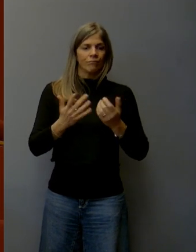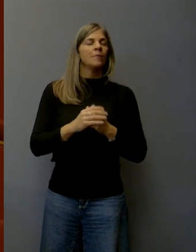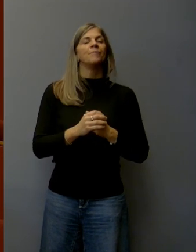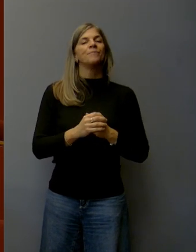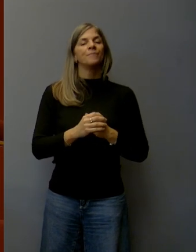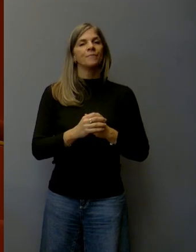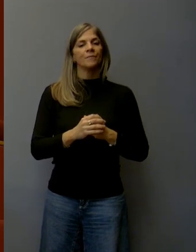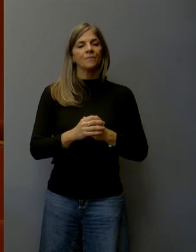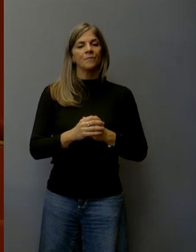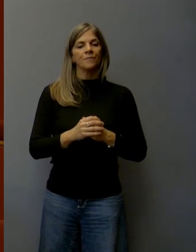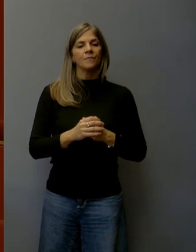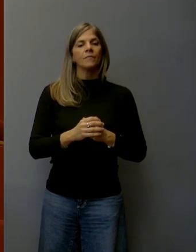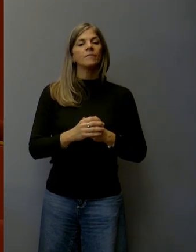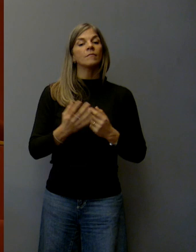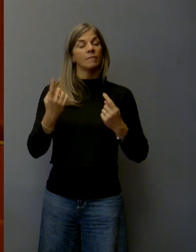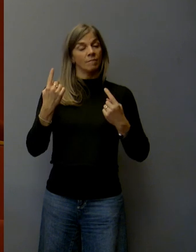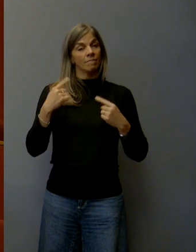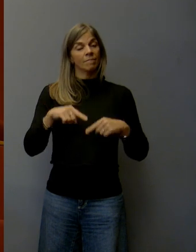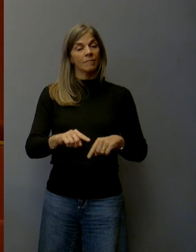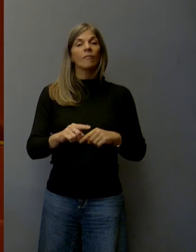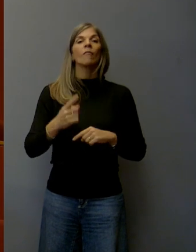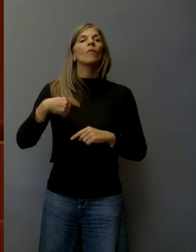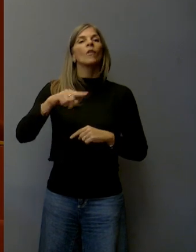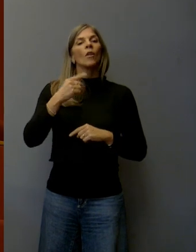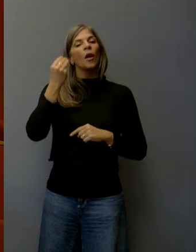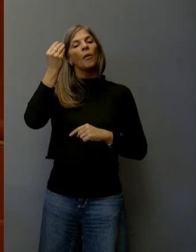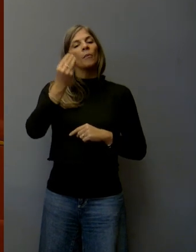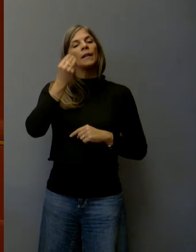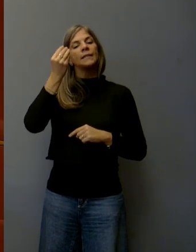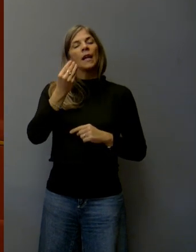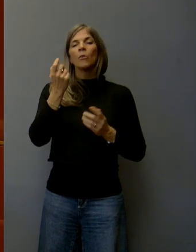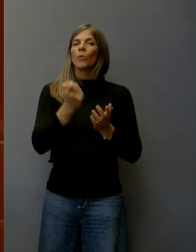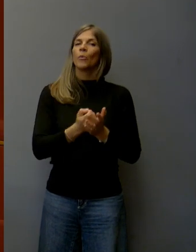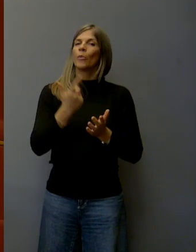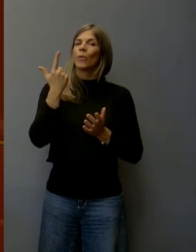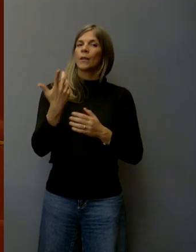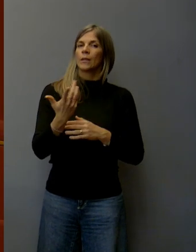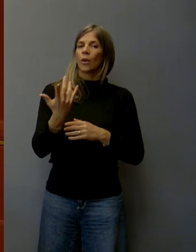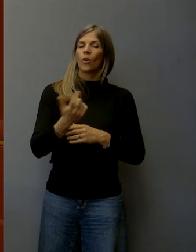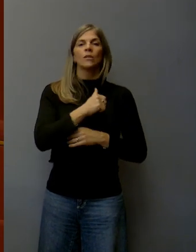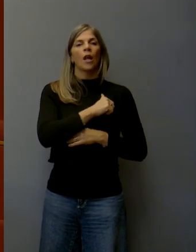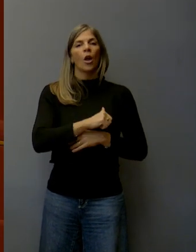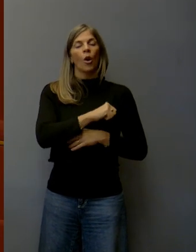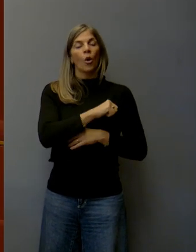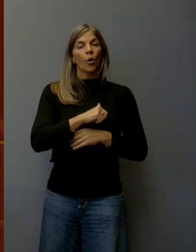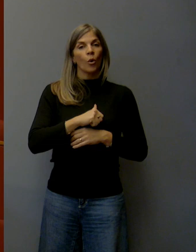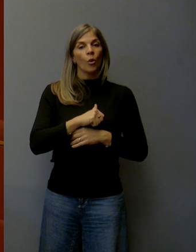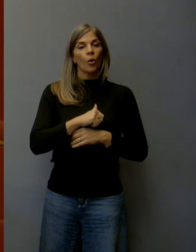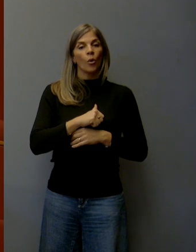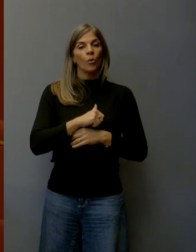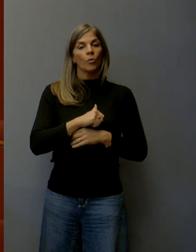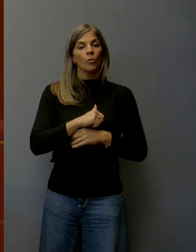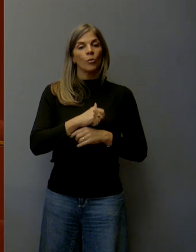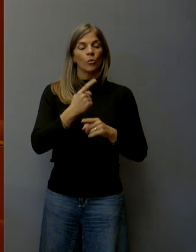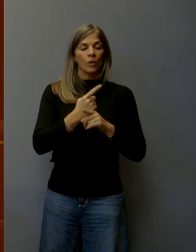con i cittadini allora in questo senso noi riteniamo che sia fondamentale che il comune adegui